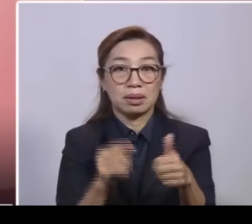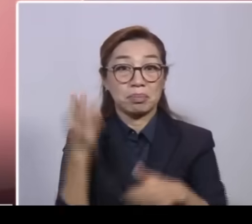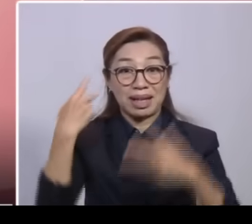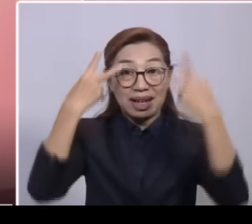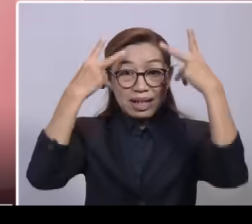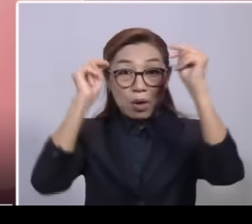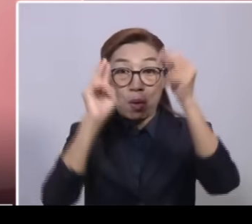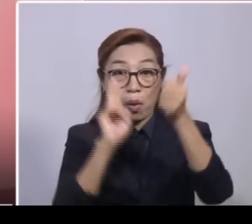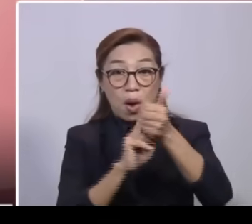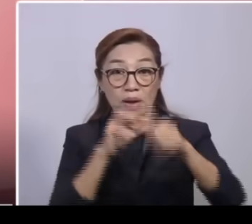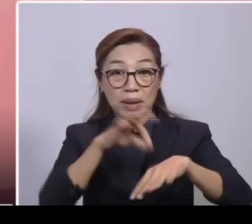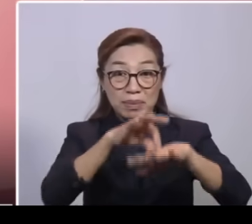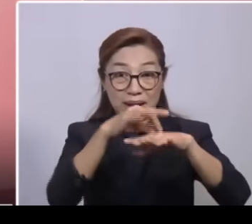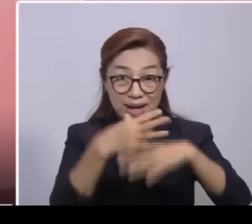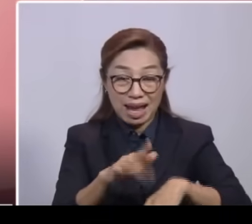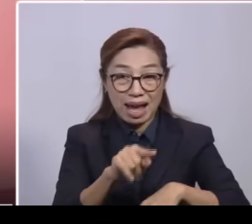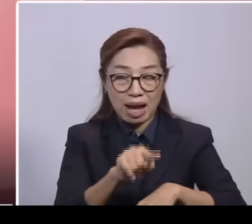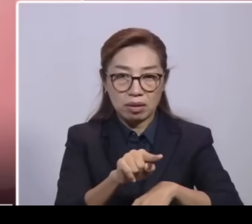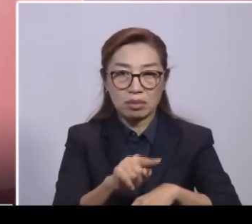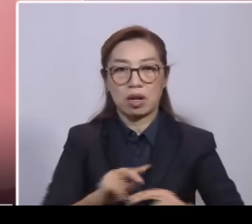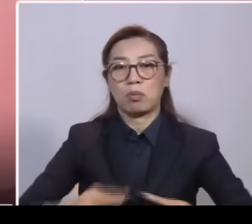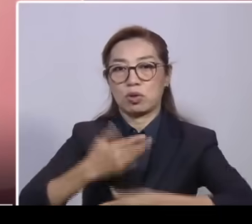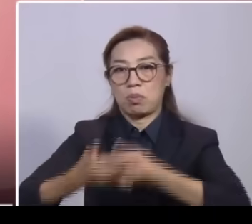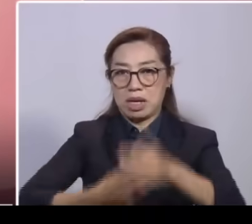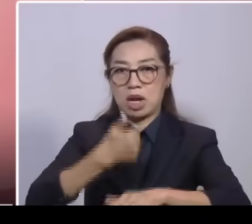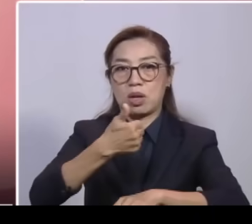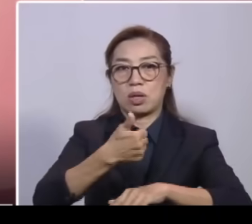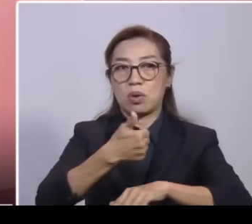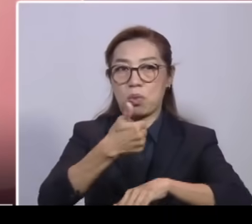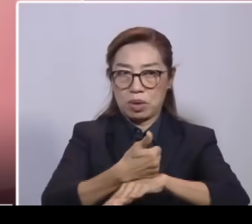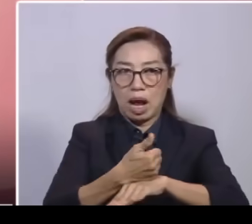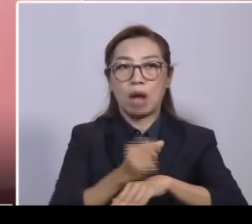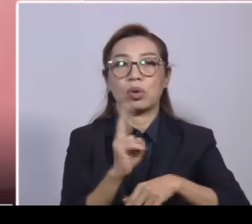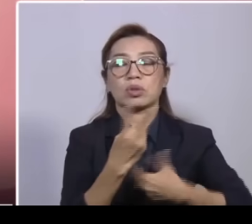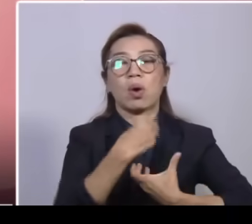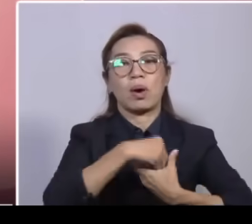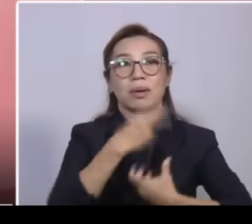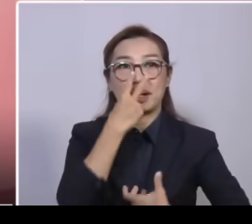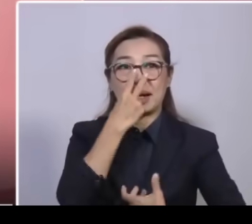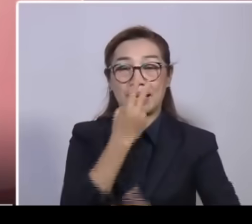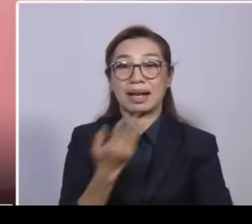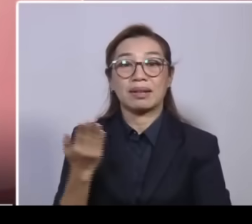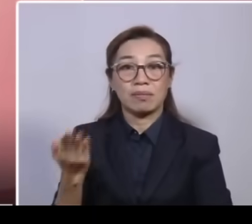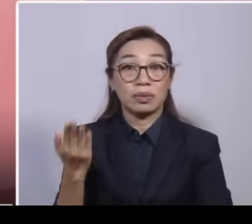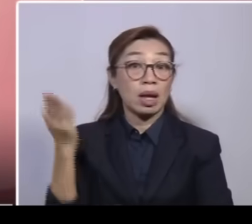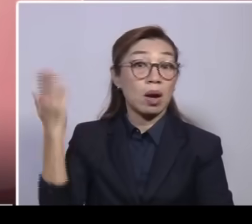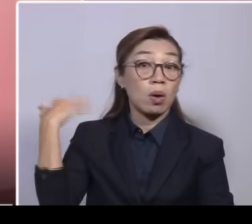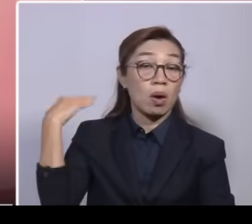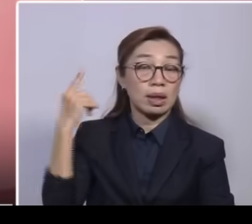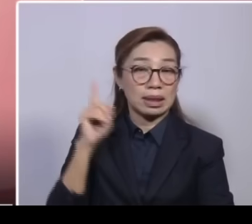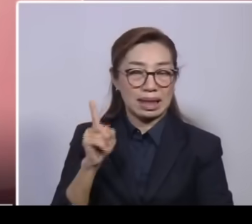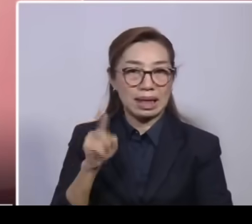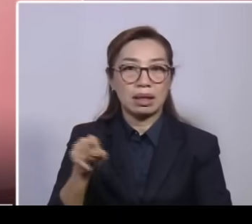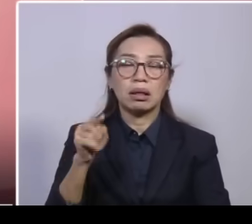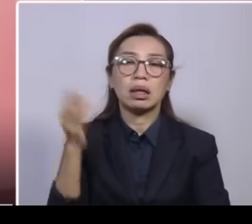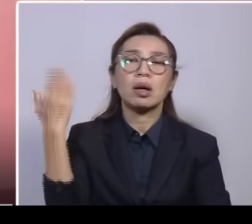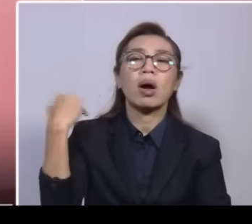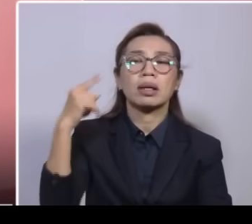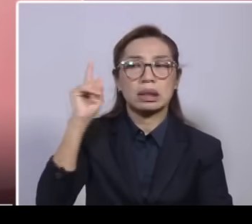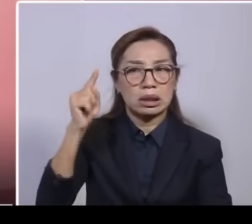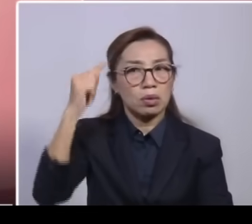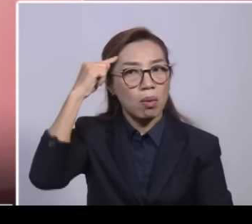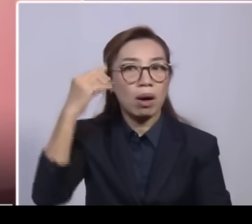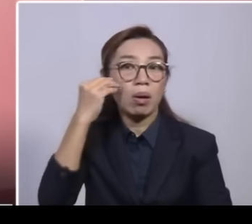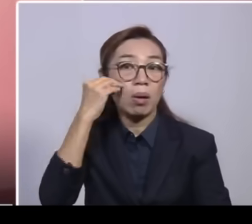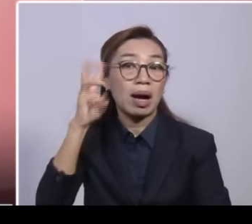แล้วเมื่อสักครู่นี้ที่เห็นนะคะว่าน่าจะควบพาณิชย์ด้วยจากเดิมก่อนหน้านี้นะคะที่เป็นคุณท็อปปวราวุธนะคะ